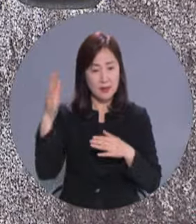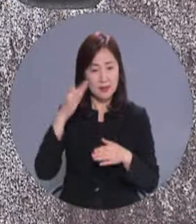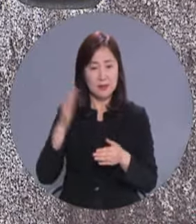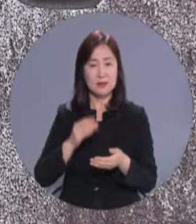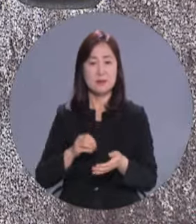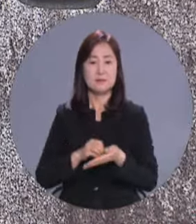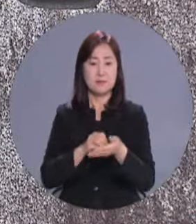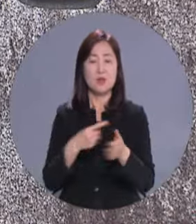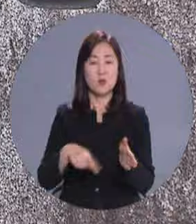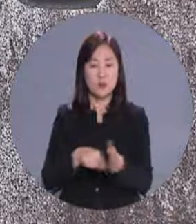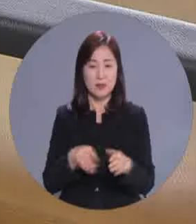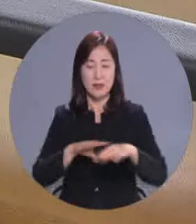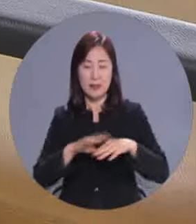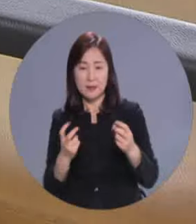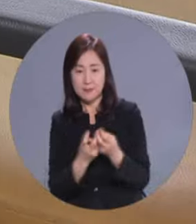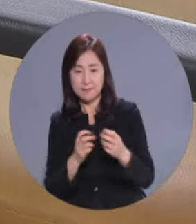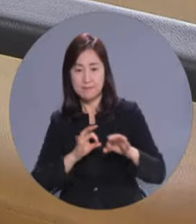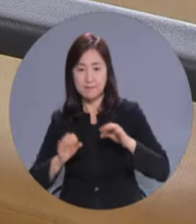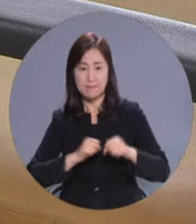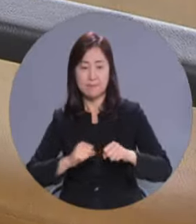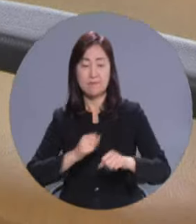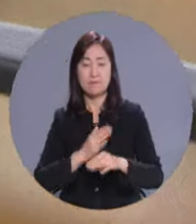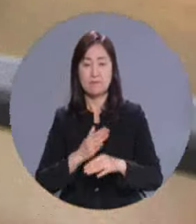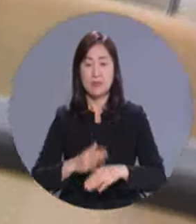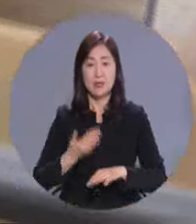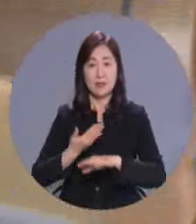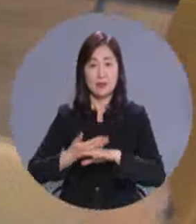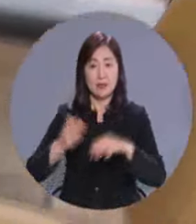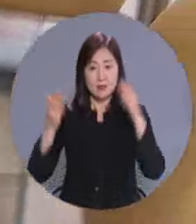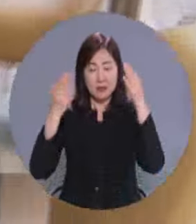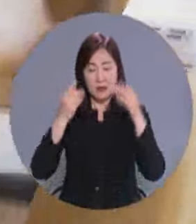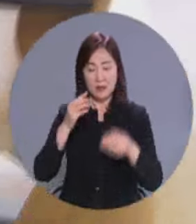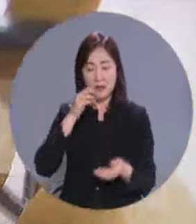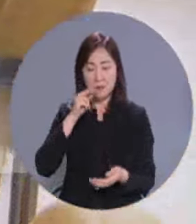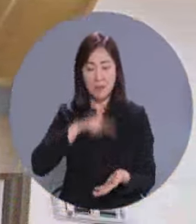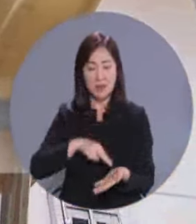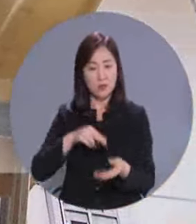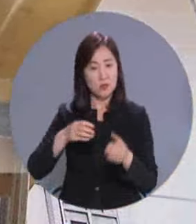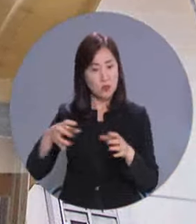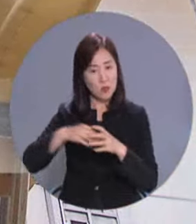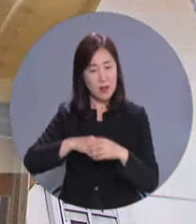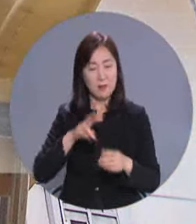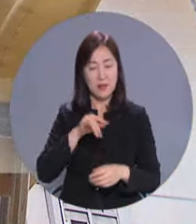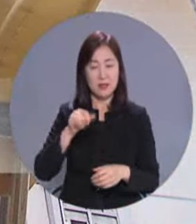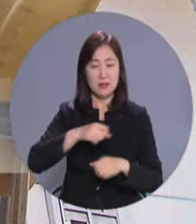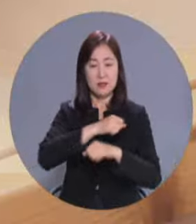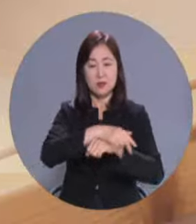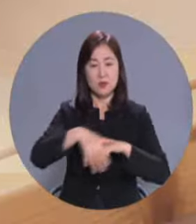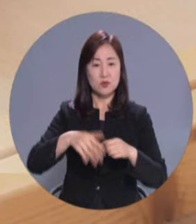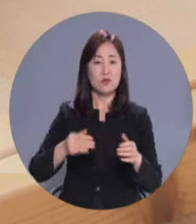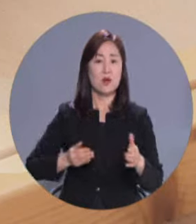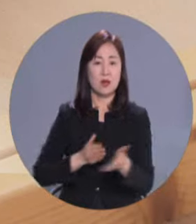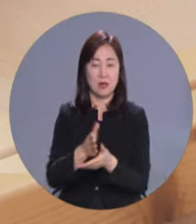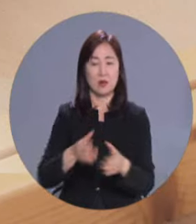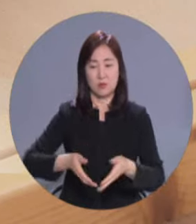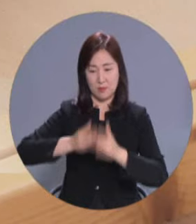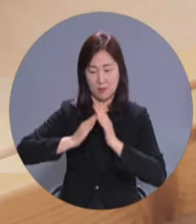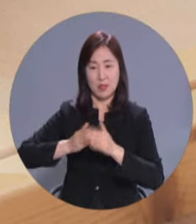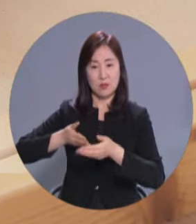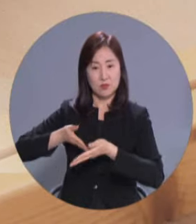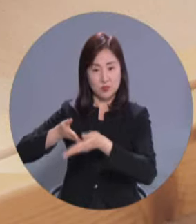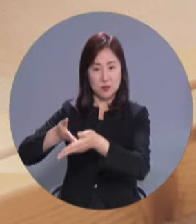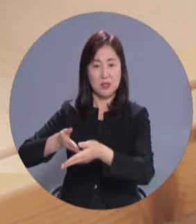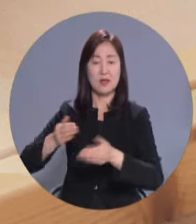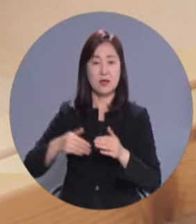대기에 나섰습니다 다 대학을 만 이바 마인드 스포츠 학과 개설을 요청하는 등 명매